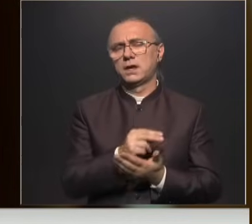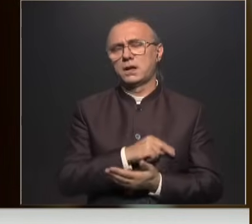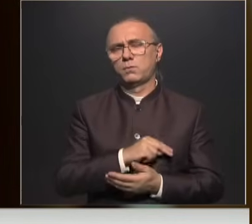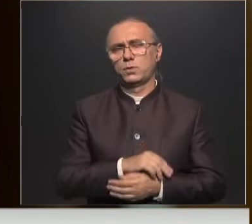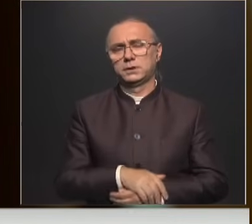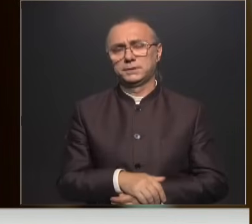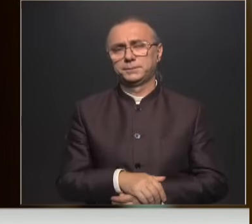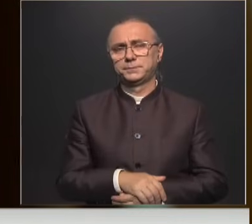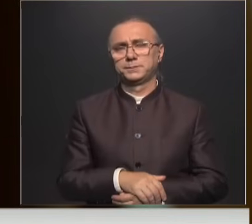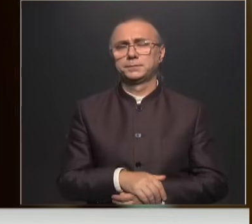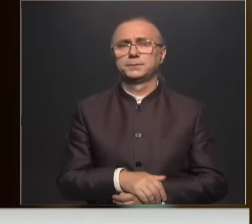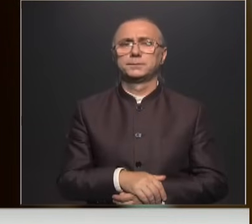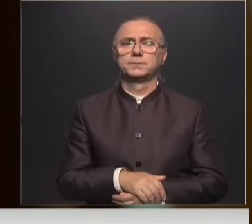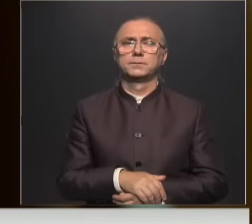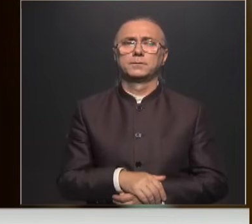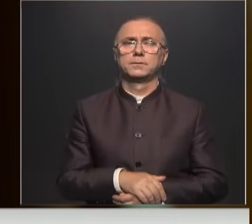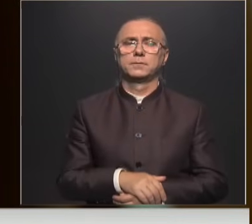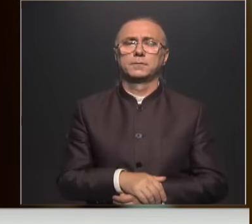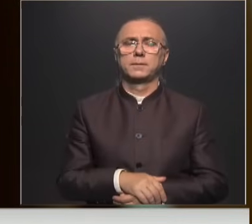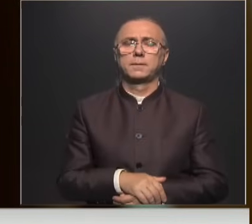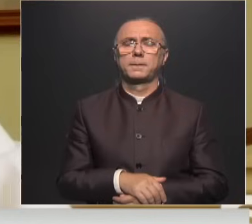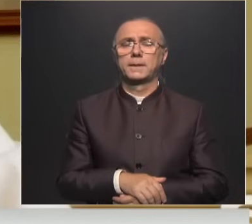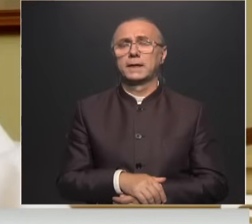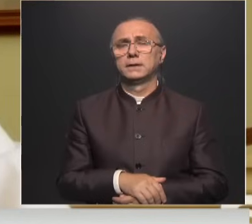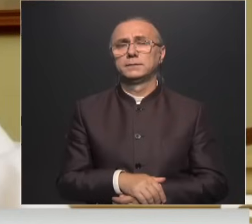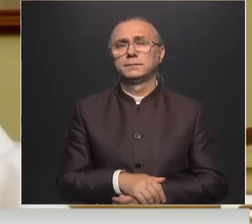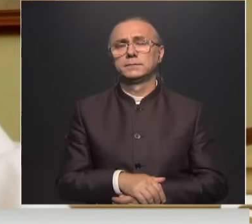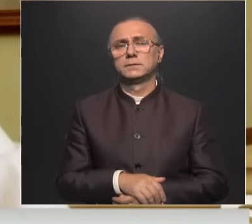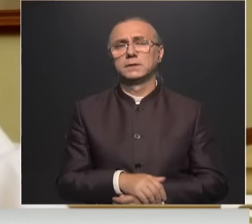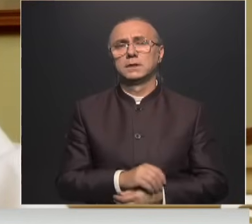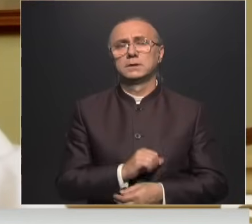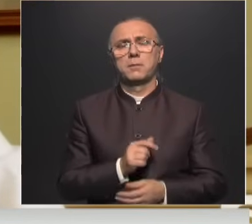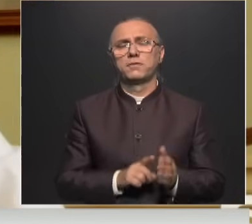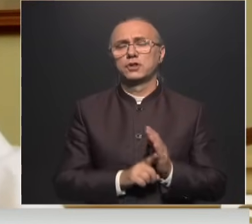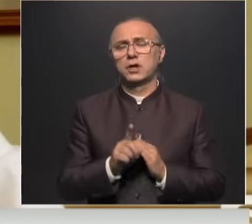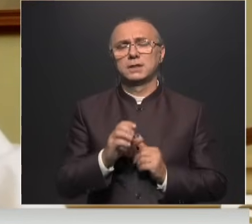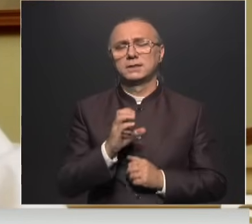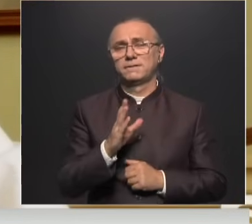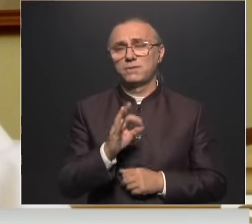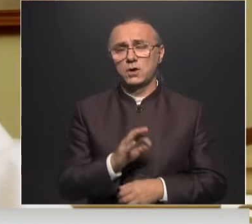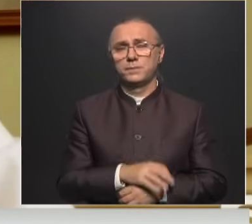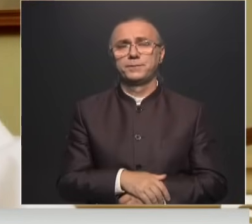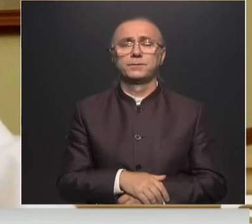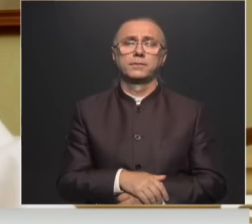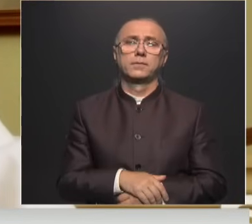работы больницы? Да, с самого начала СВО